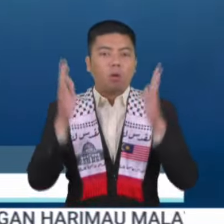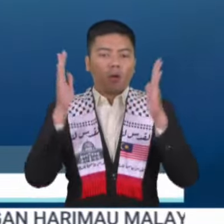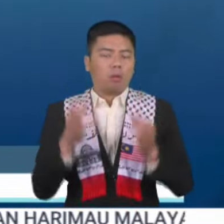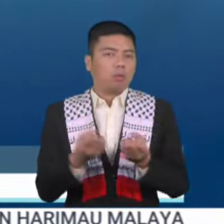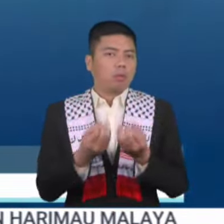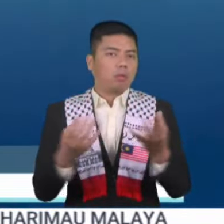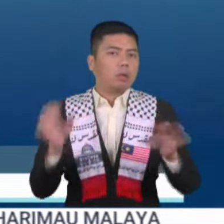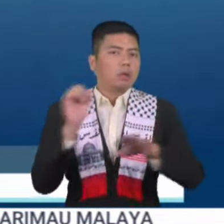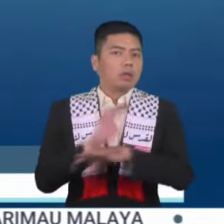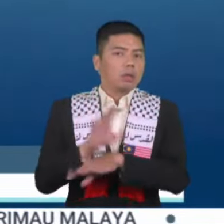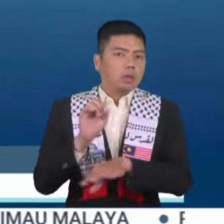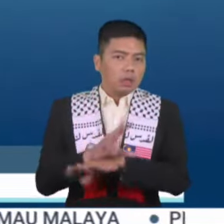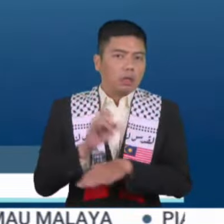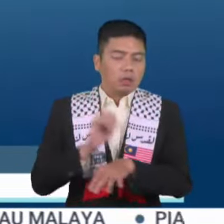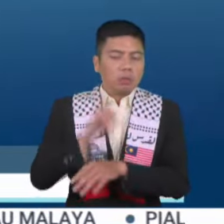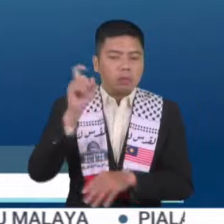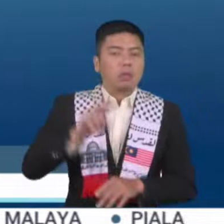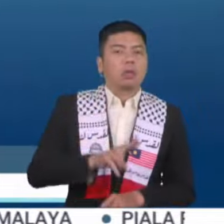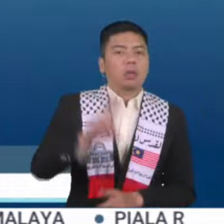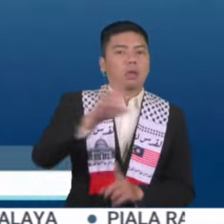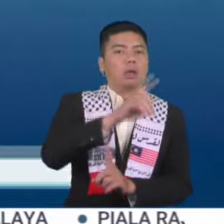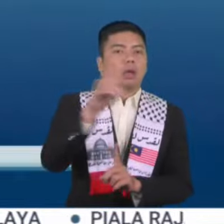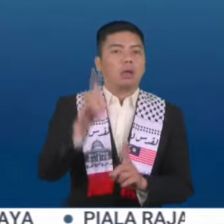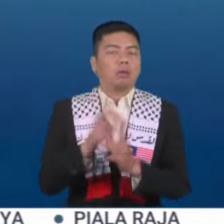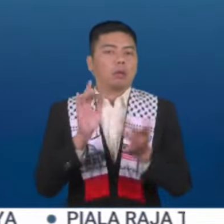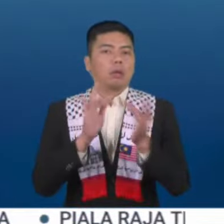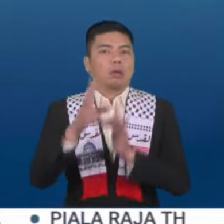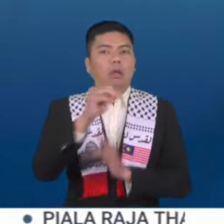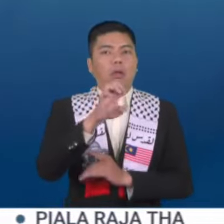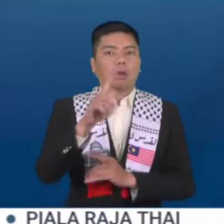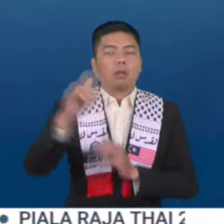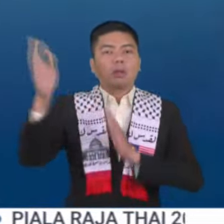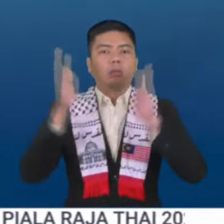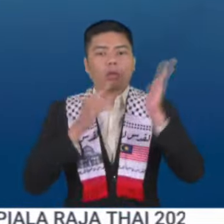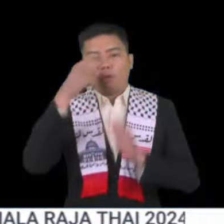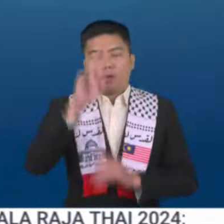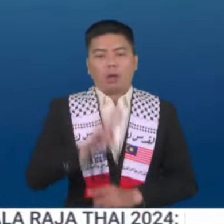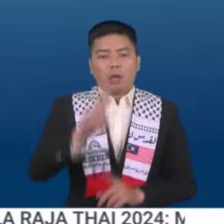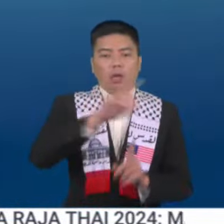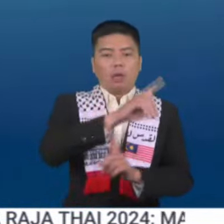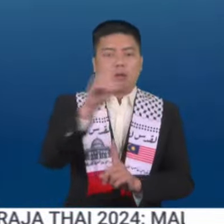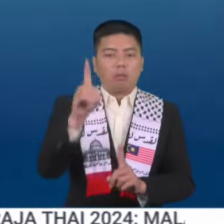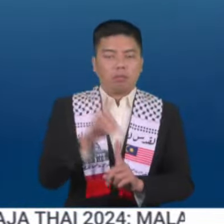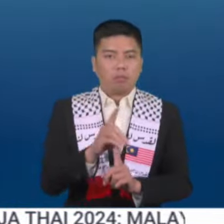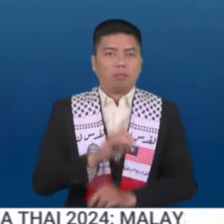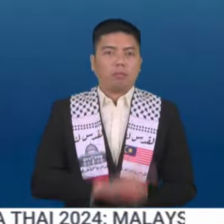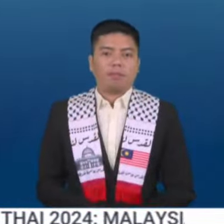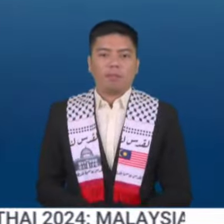Untuk itu, orang ramai dinasihat sentiasa merujuk laman web Met Malaysia untuk maklumat lanjut.